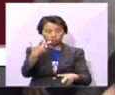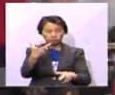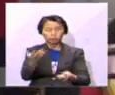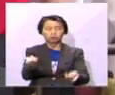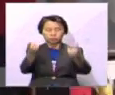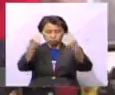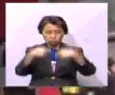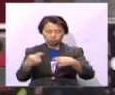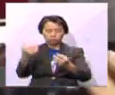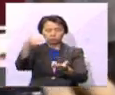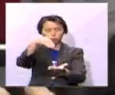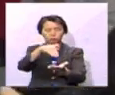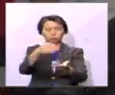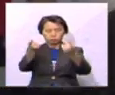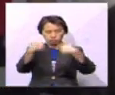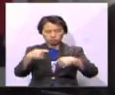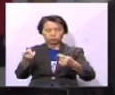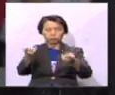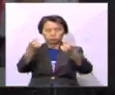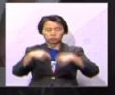sebutan semula kes itu.